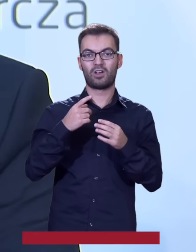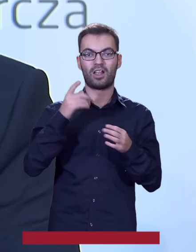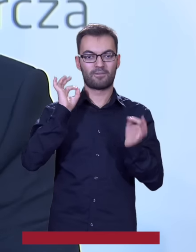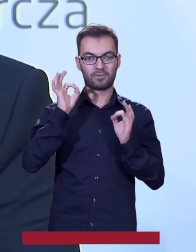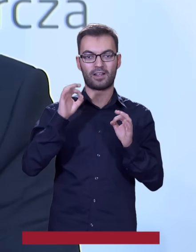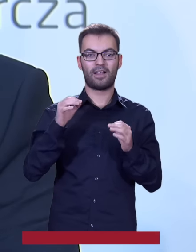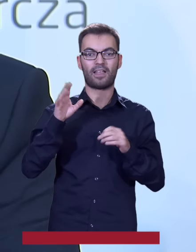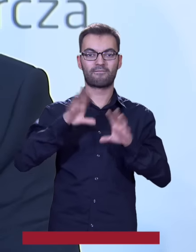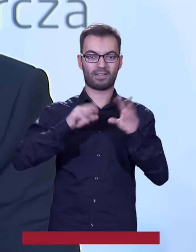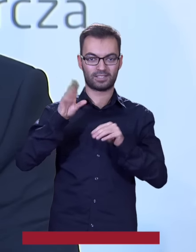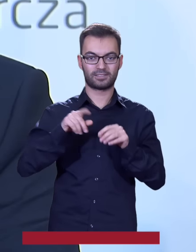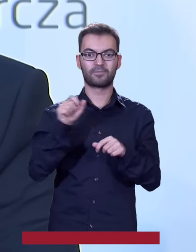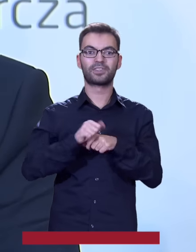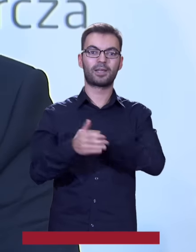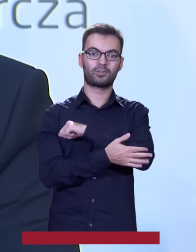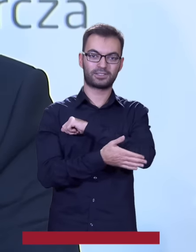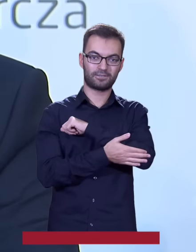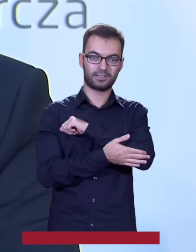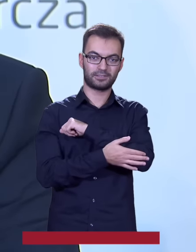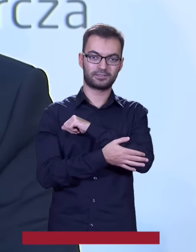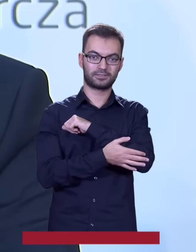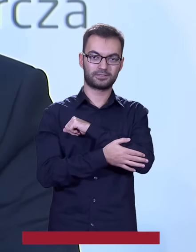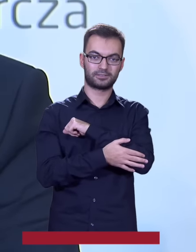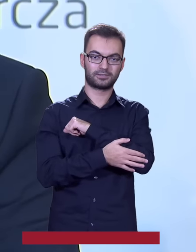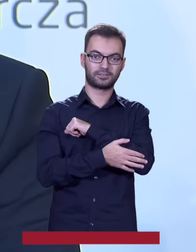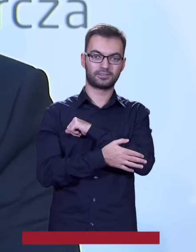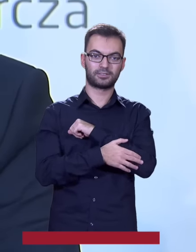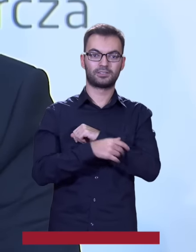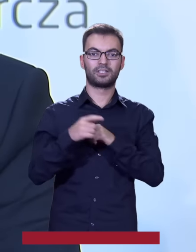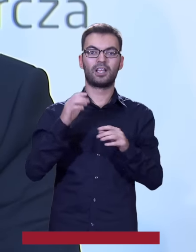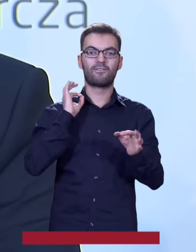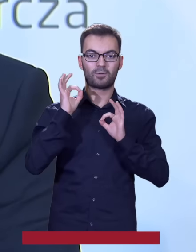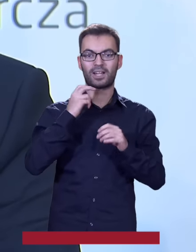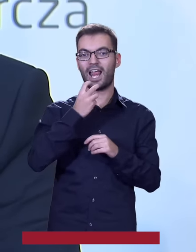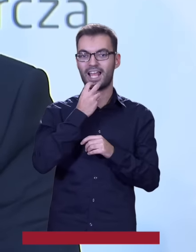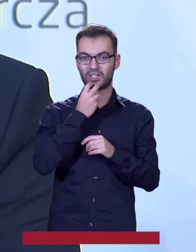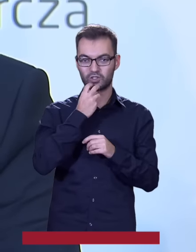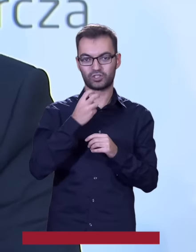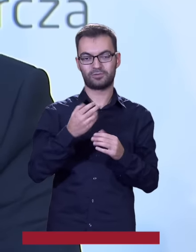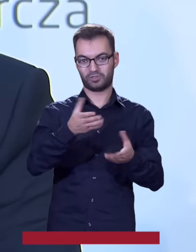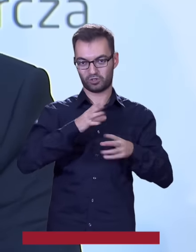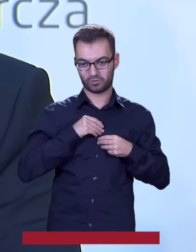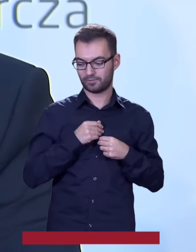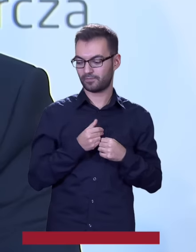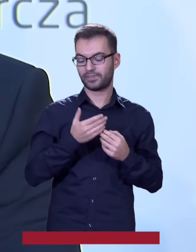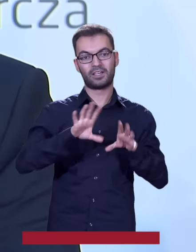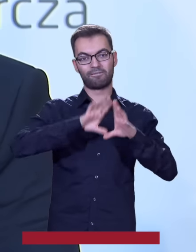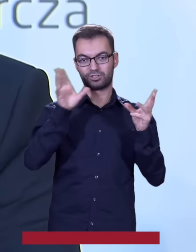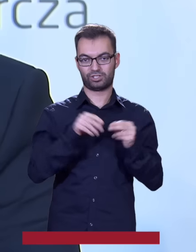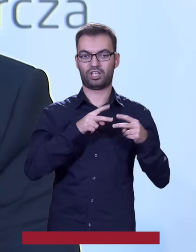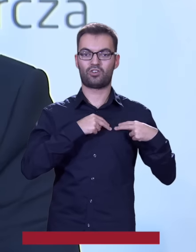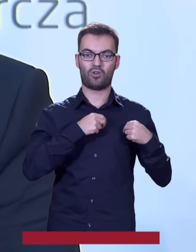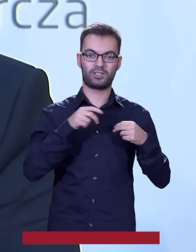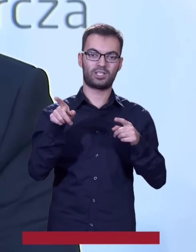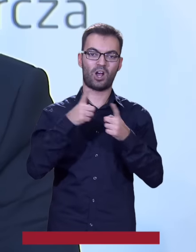frekwencyjny. On jest oparty na właśnie komunikacie elektronicznym. Niemalże wszystkie komisje